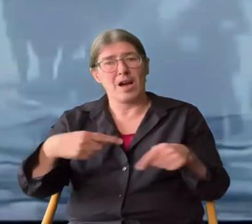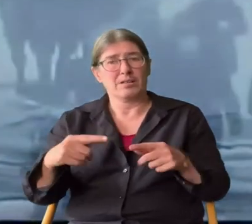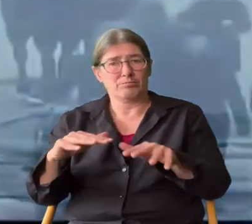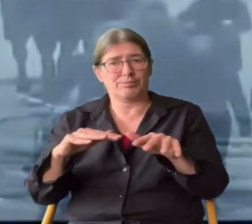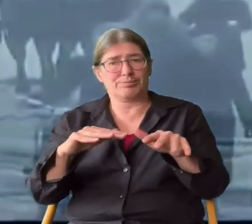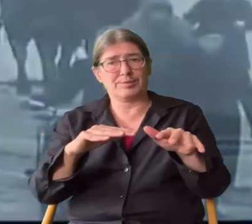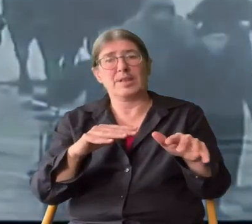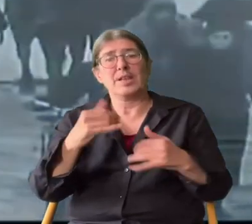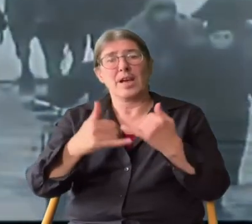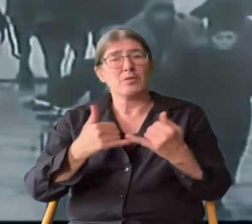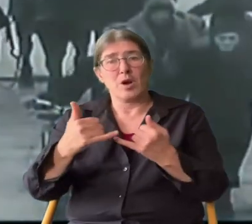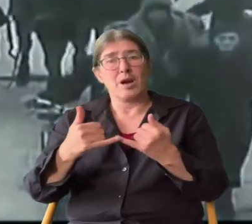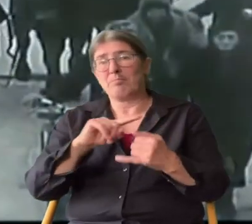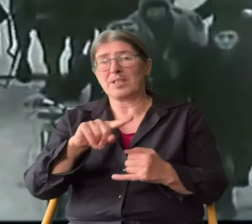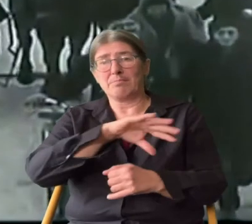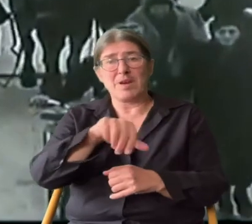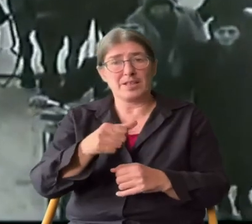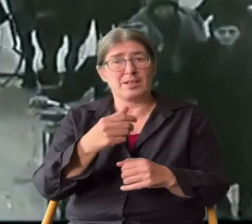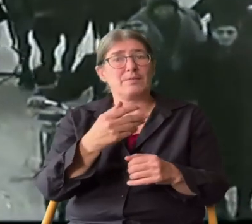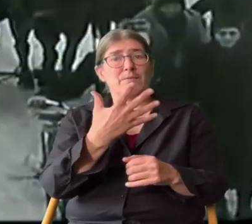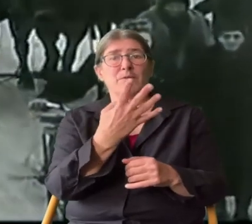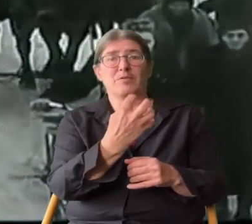Von Januar bis März 1945.